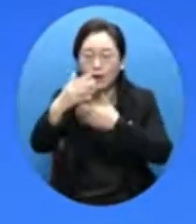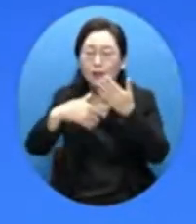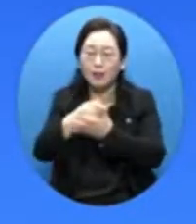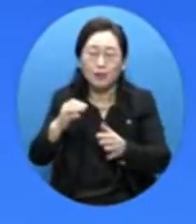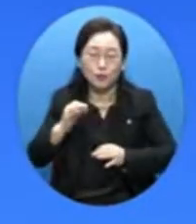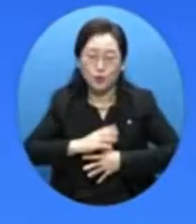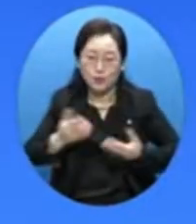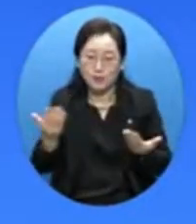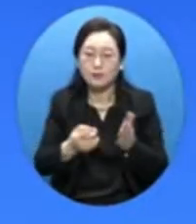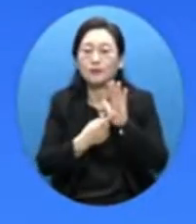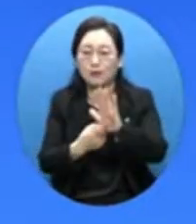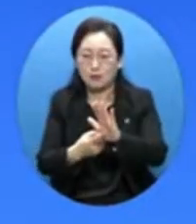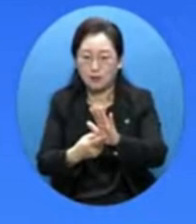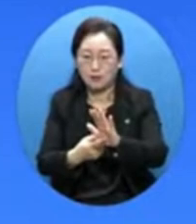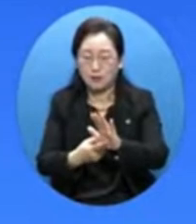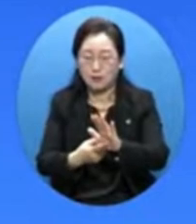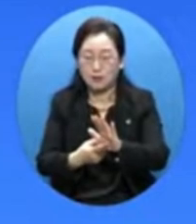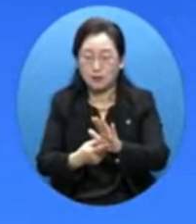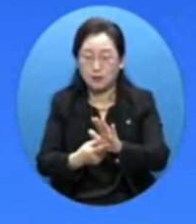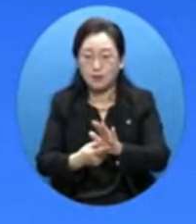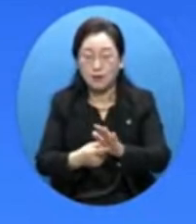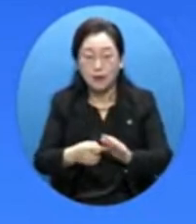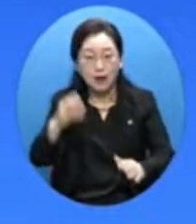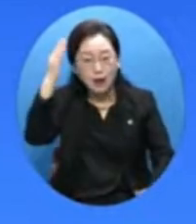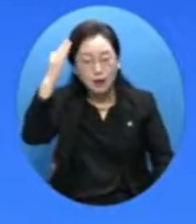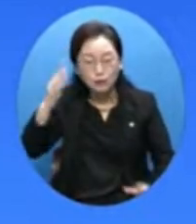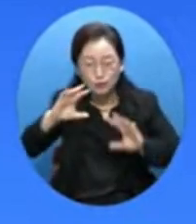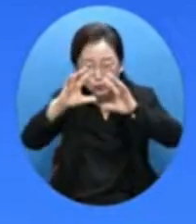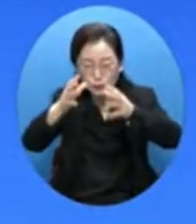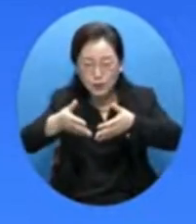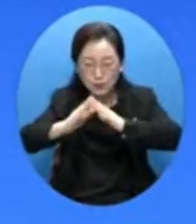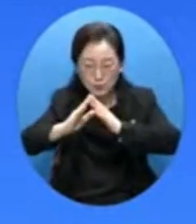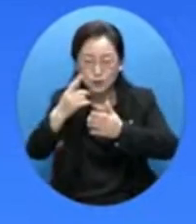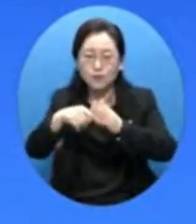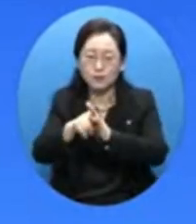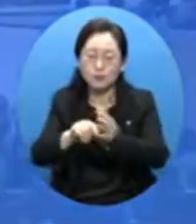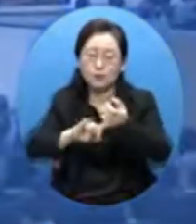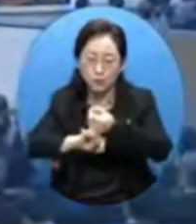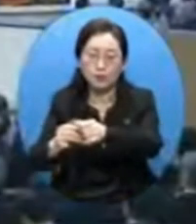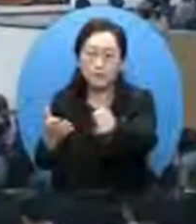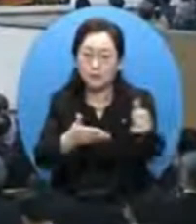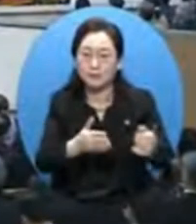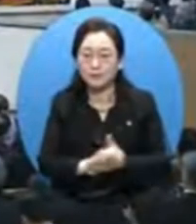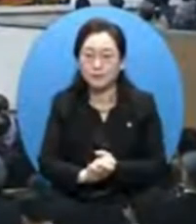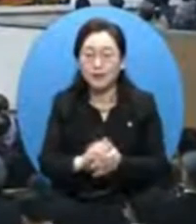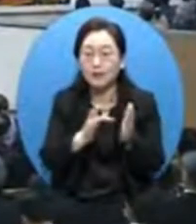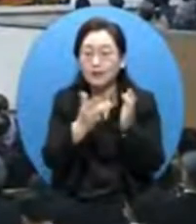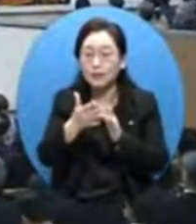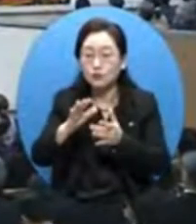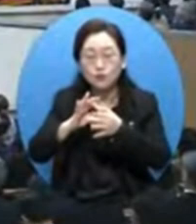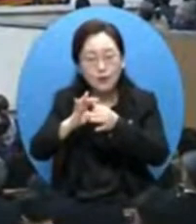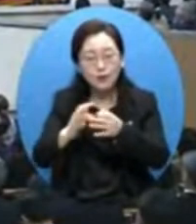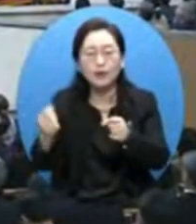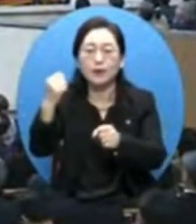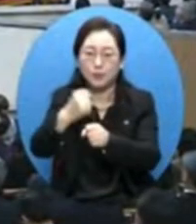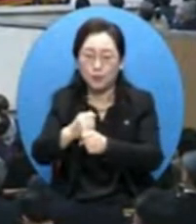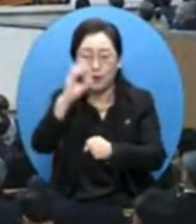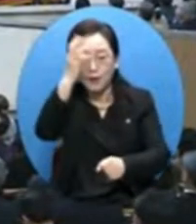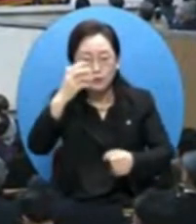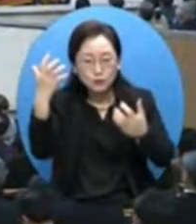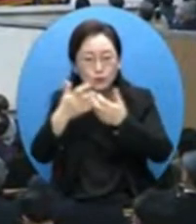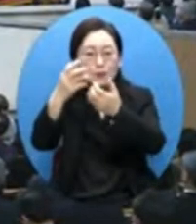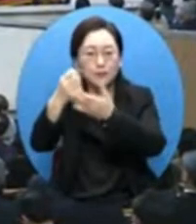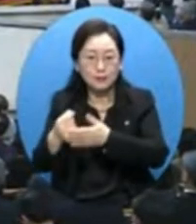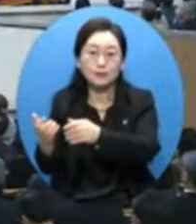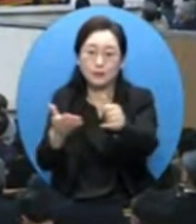역사에 일어나는 우리 위대한 민국을 대한민국을 건설하는 우리 모두가 되기를 바랍니다. 예수님과의 관계를 회복하고 성령 충만을